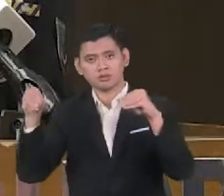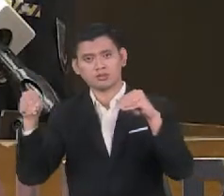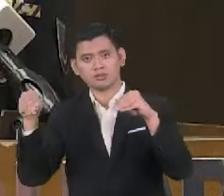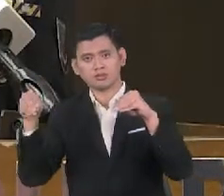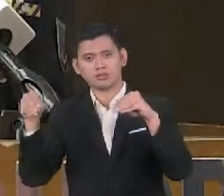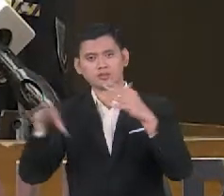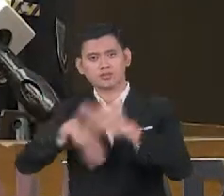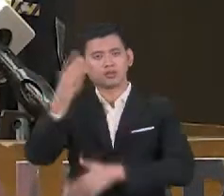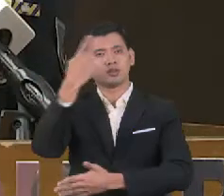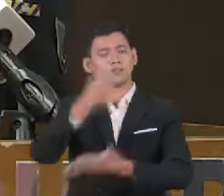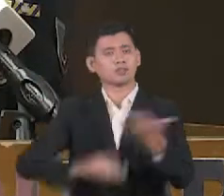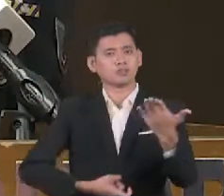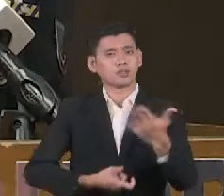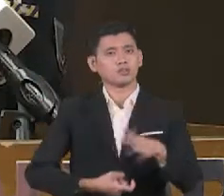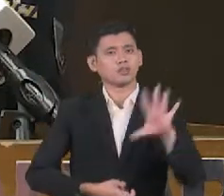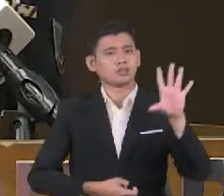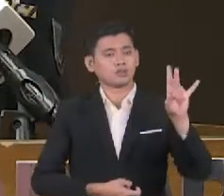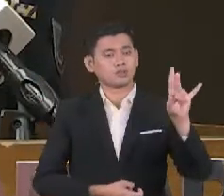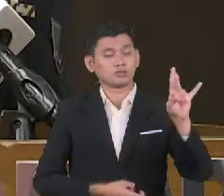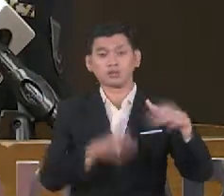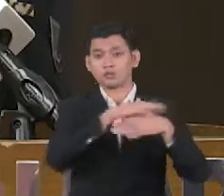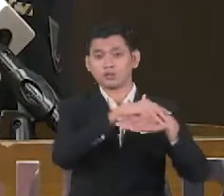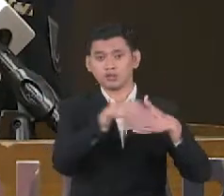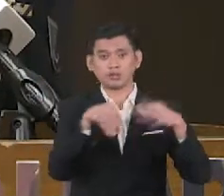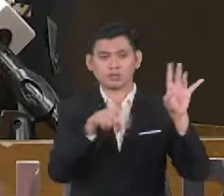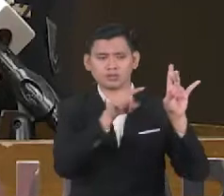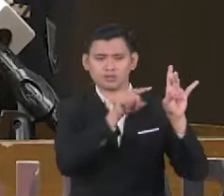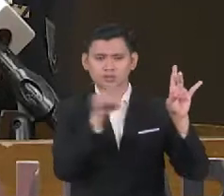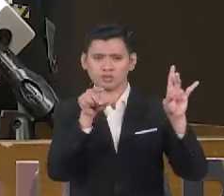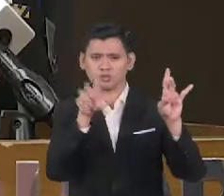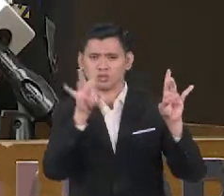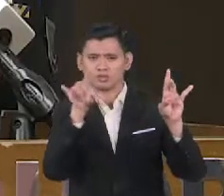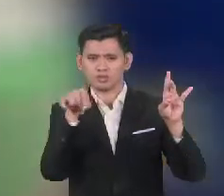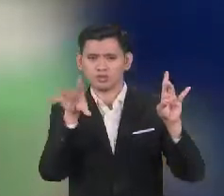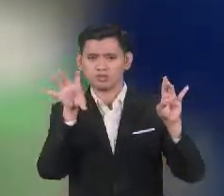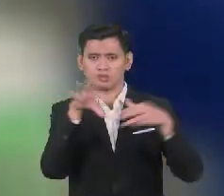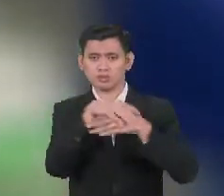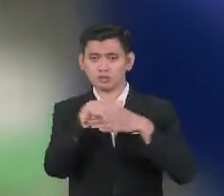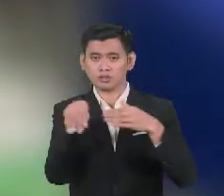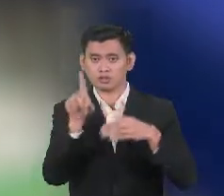di luar dengan harga antara RM7 hingga RM7.50 satu.